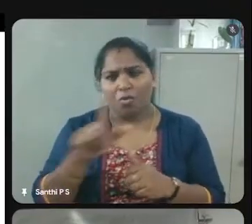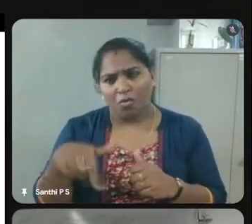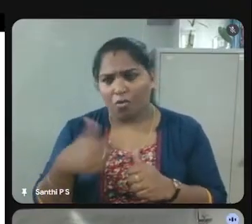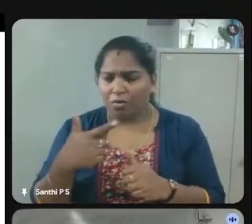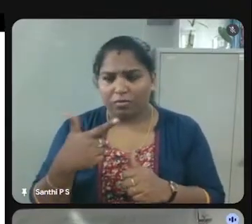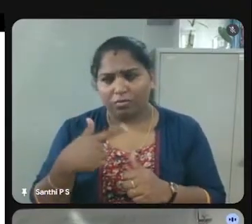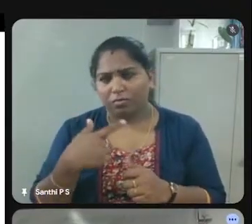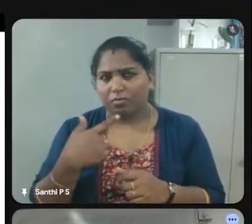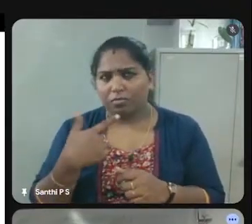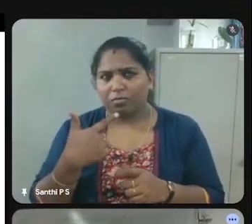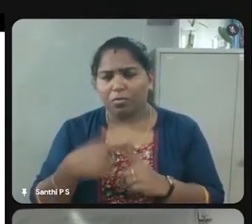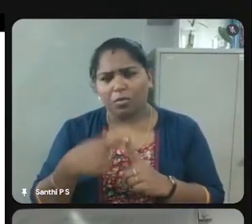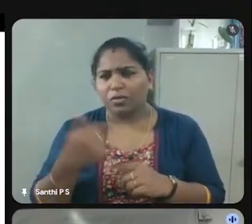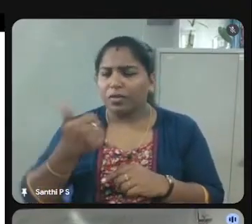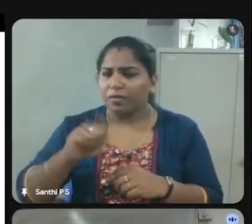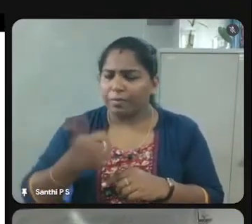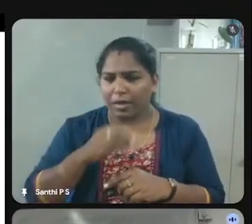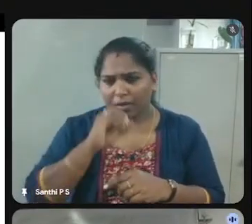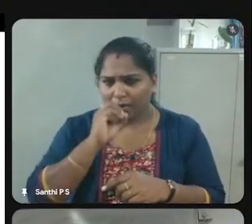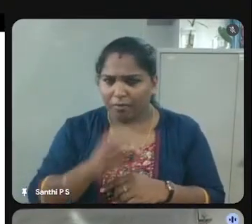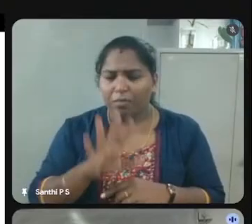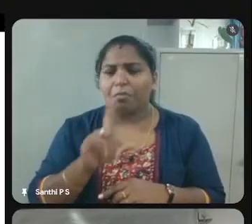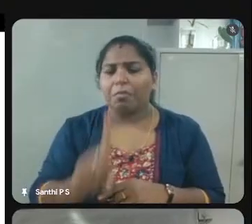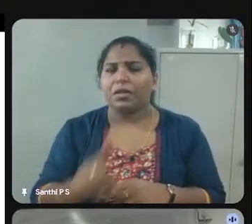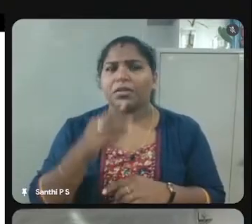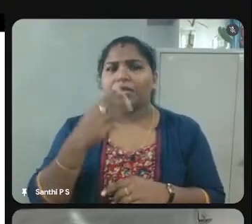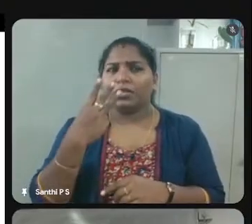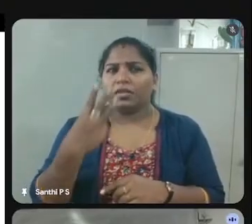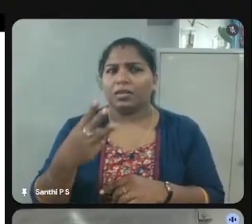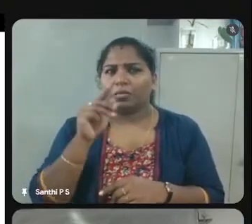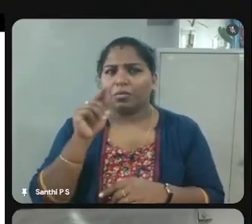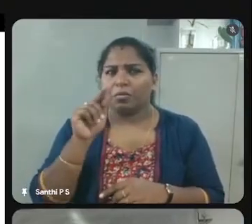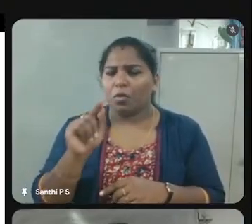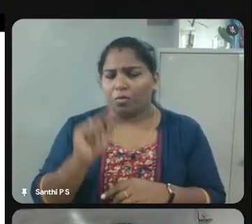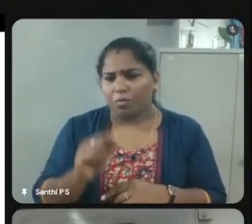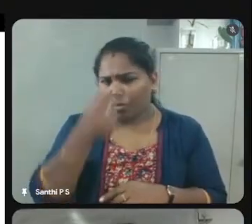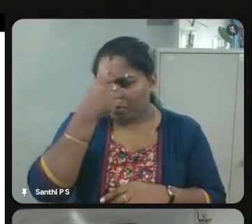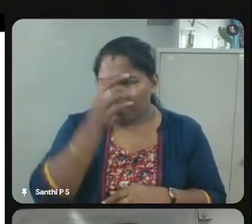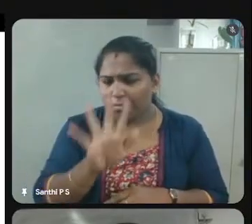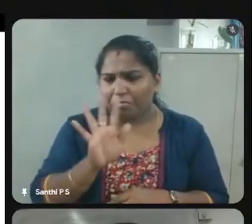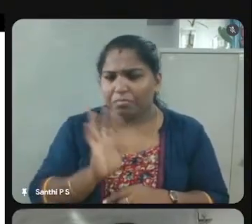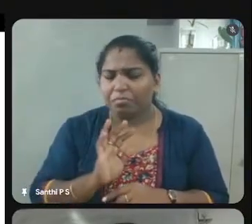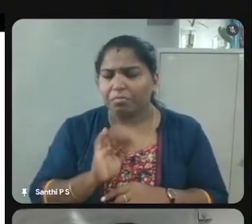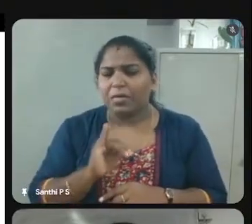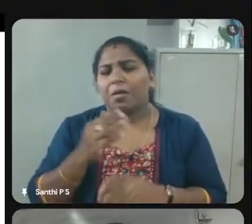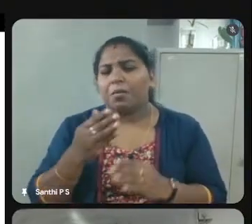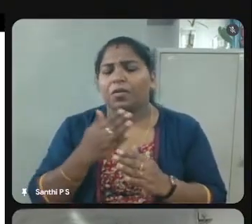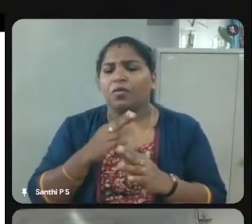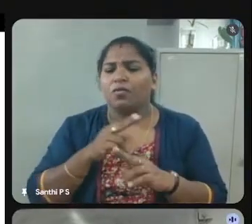പക്ഷെ ഈ 3 വിഷയത്തിന്റെ കാര്യത്തിൽ ഇപ്പൊ വിഷയമുള്ളൂ. ആണോ? ഇപ്പൊ നമ്മള് മാക്സിമം സപ്പോർട്ട് ചെയ്ത് കൊടുക്കാം.